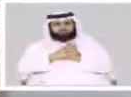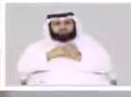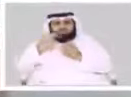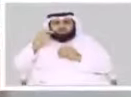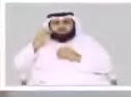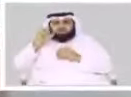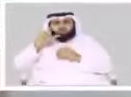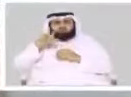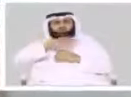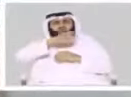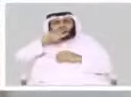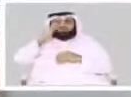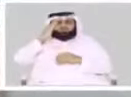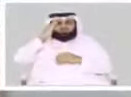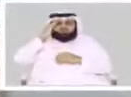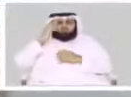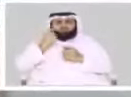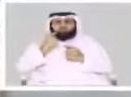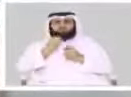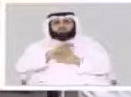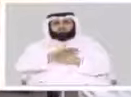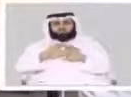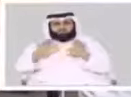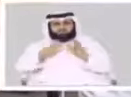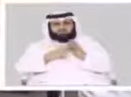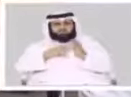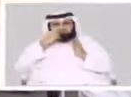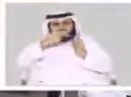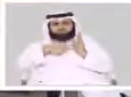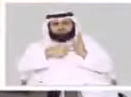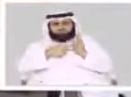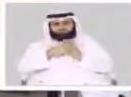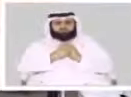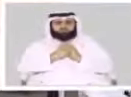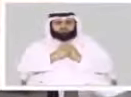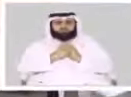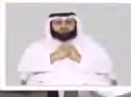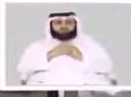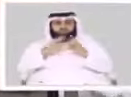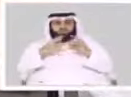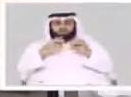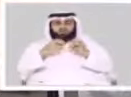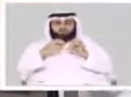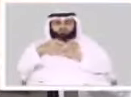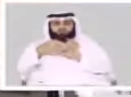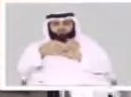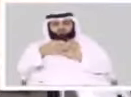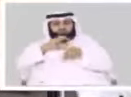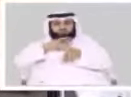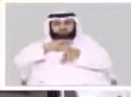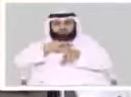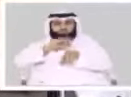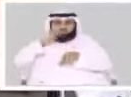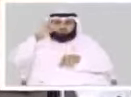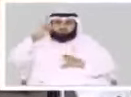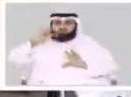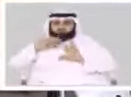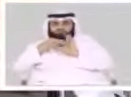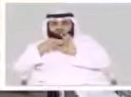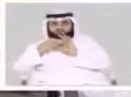عن هذا ولا شك، لكن الأبعاد التي تفضلتم بذكرها وهي العقد بين الإنسان وبين ربه سبحانه